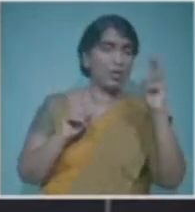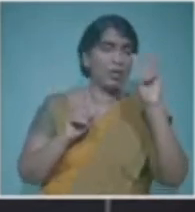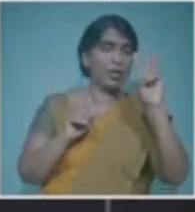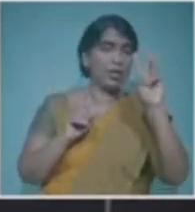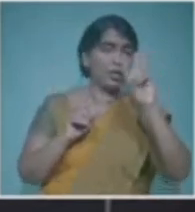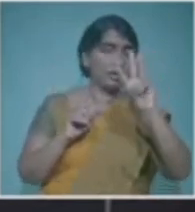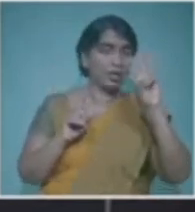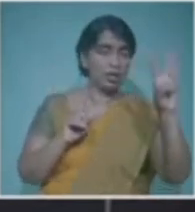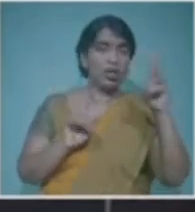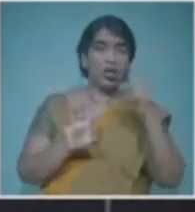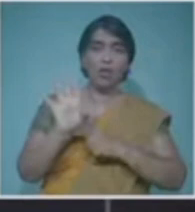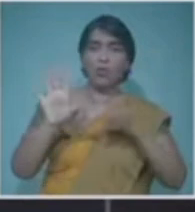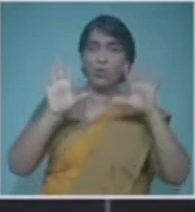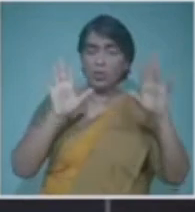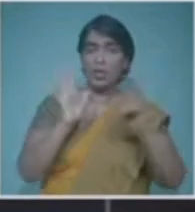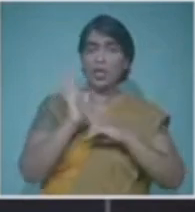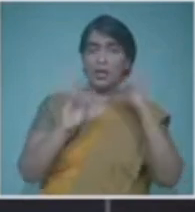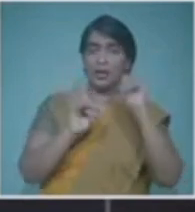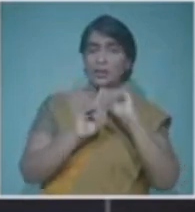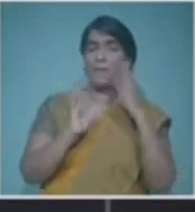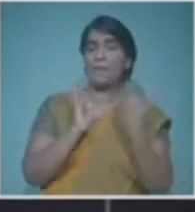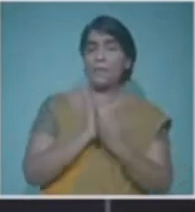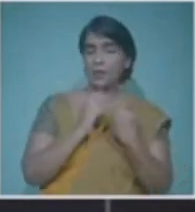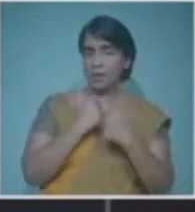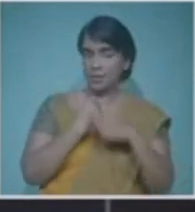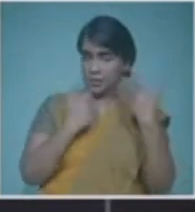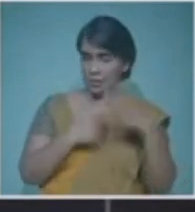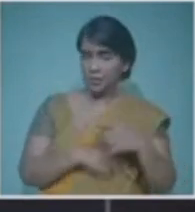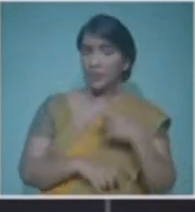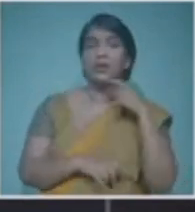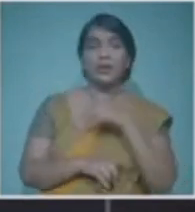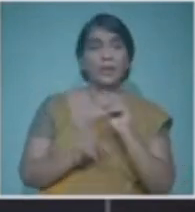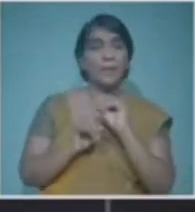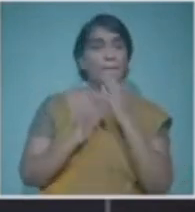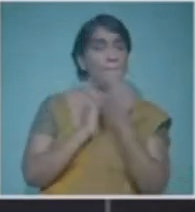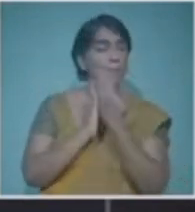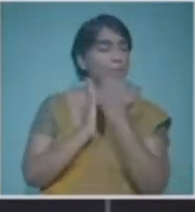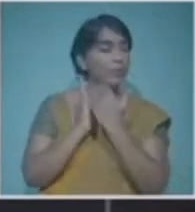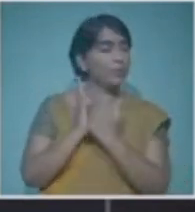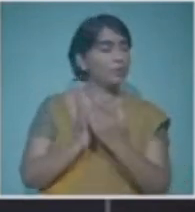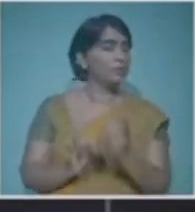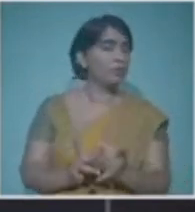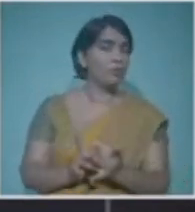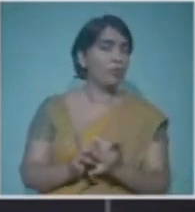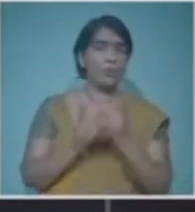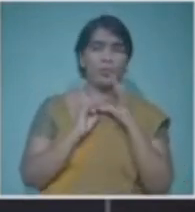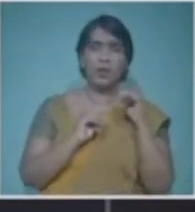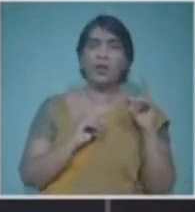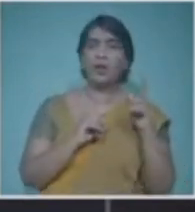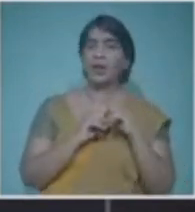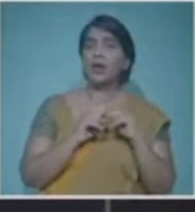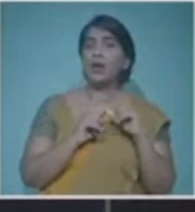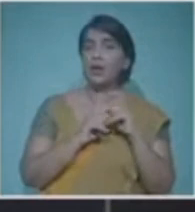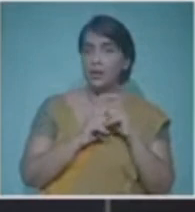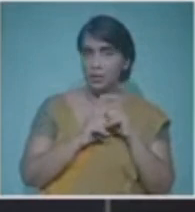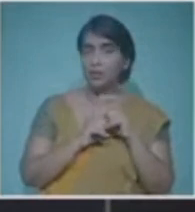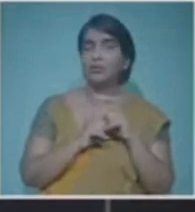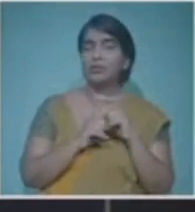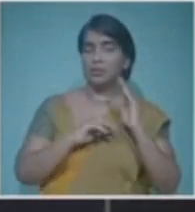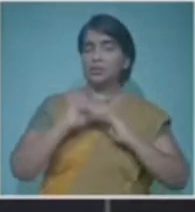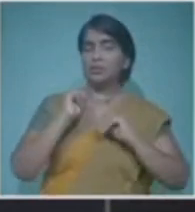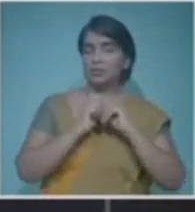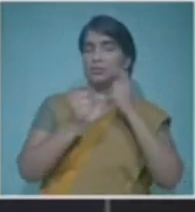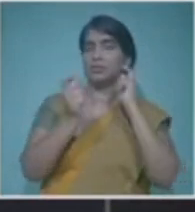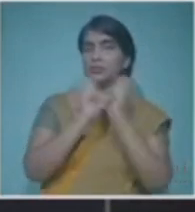දස අවුරුදු ජාතික ප්‍රතිපත්ති සැලැස්මක් ඉදිරිපත් කළා තියෙනවා. ඒ ප්‍රතිපත්ති සැලැස්මට අනුරූපව තමයි අධ්‍යාපන යෝජිත අධ්‍යාපන